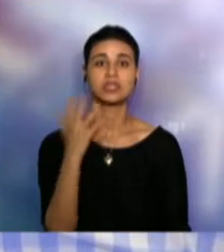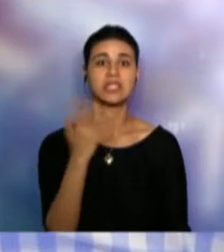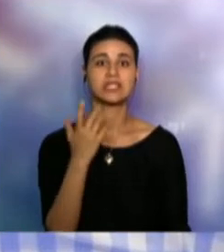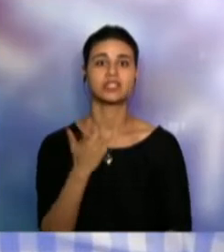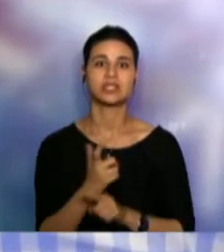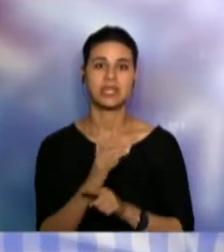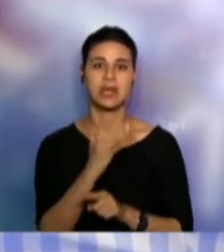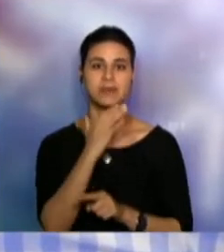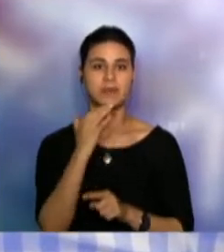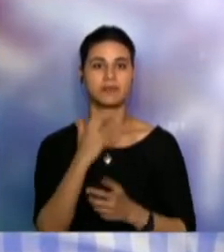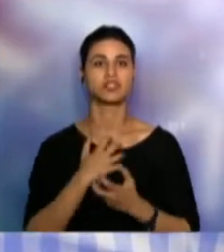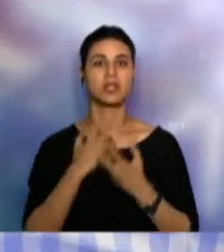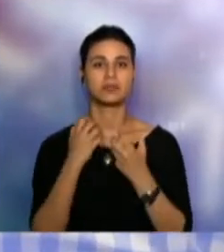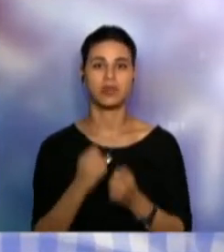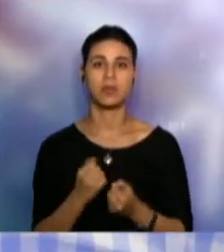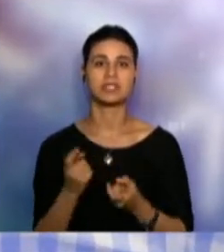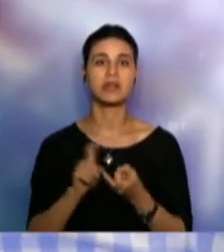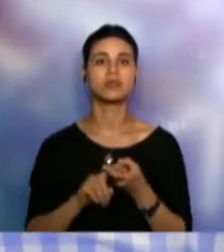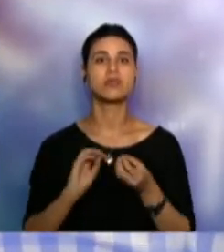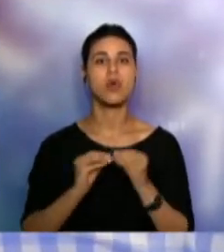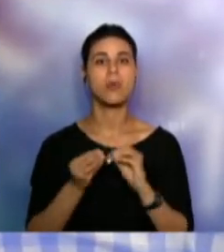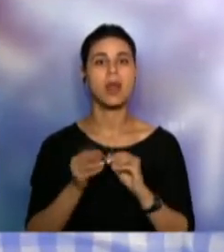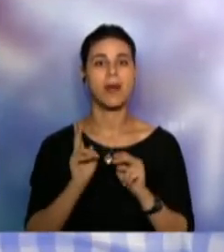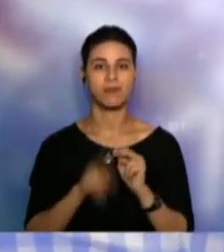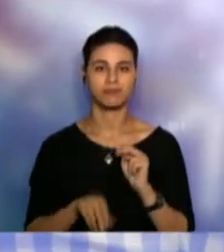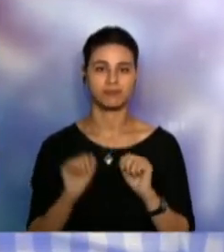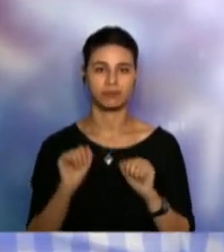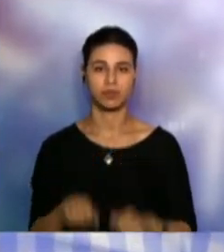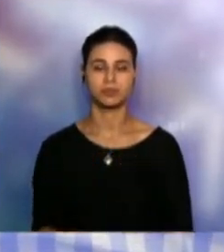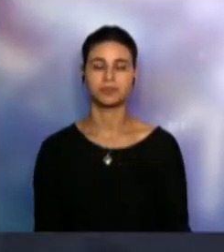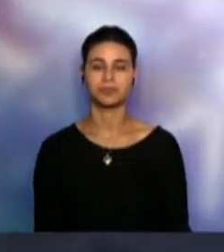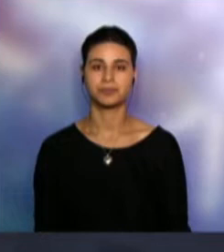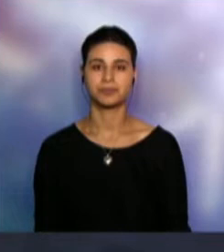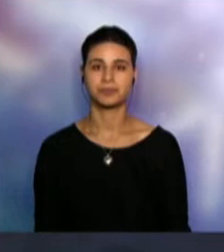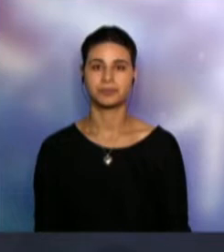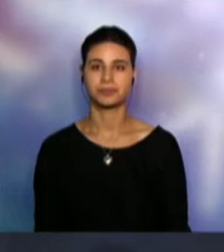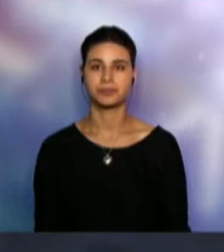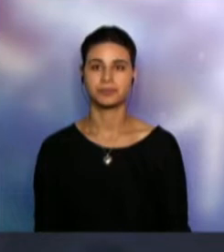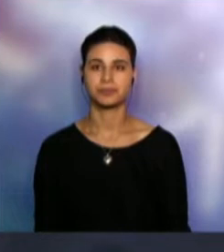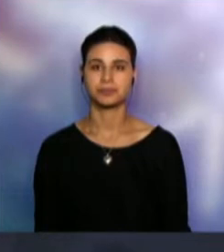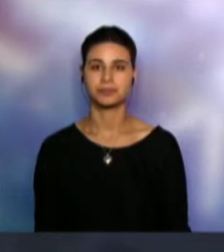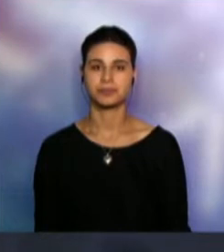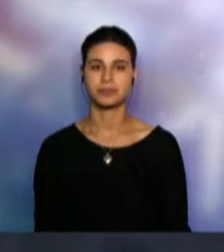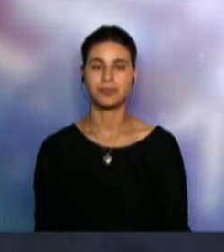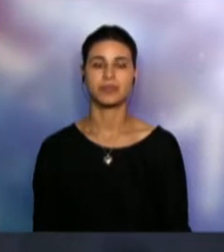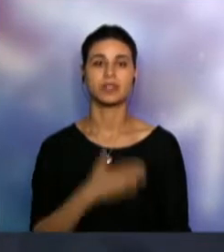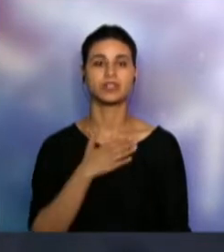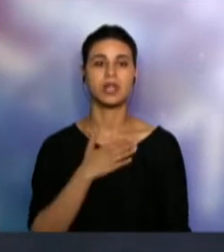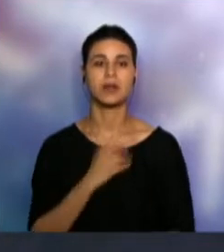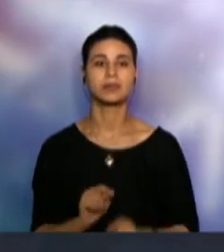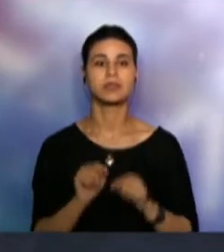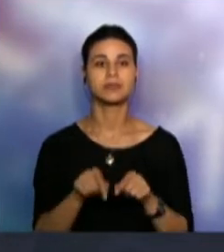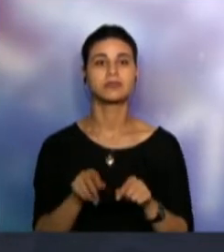უამრავ ჯანმრთელობასთან დაკავშირებულ პრობლემას ავიცილებთ თავიდან. ჩემი წვლილი ამ კონფერენციაში შეეხება